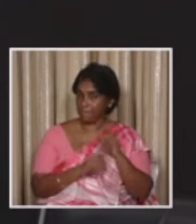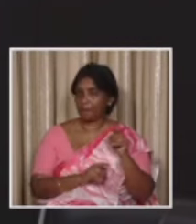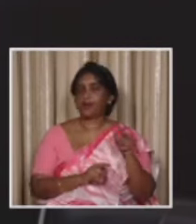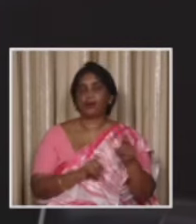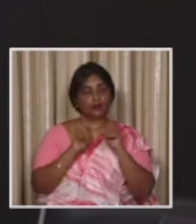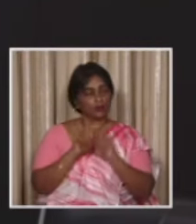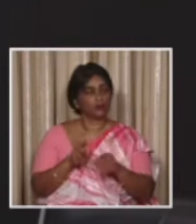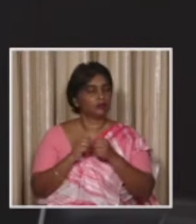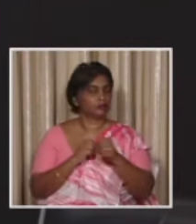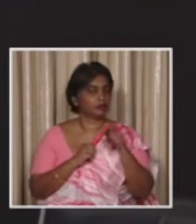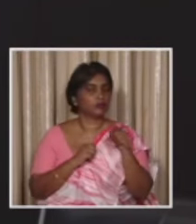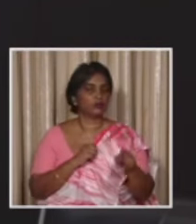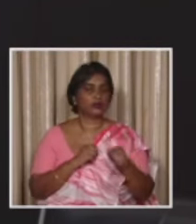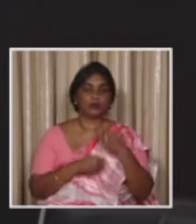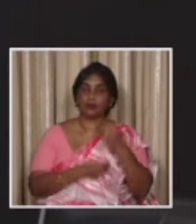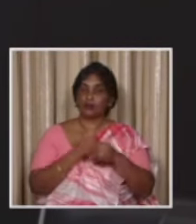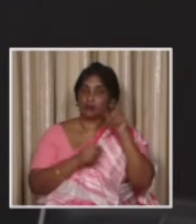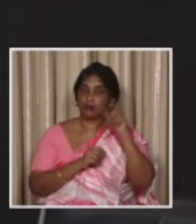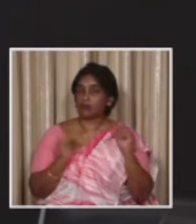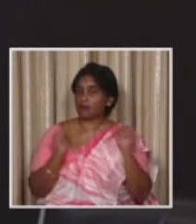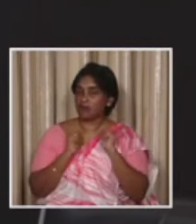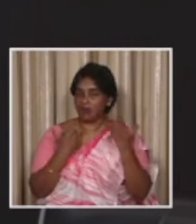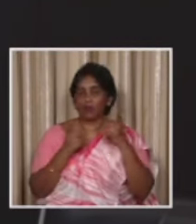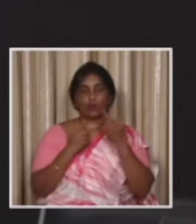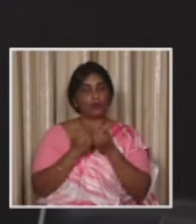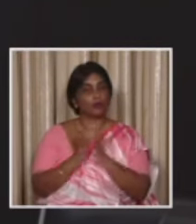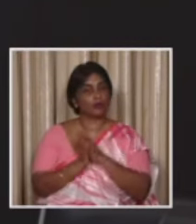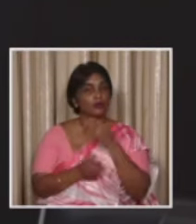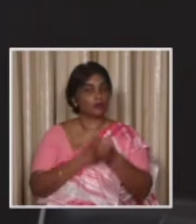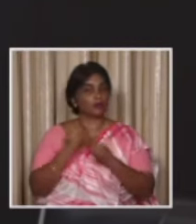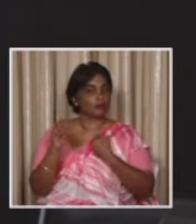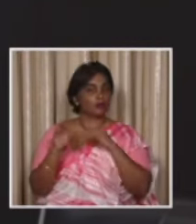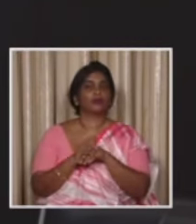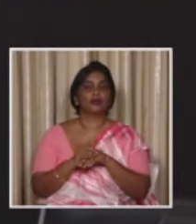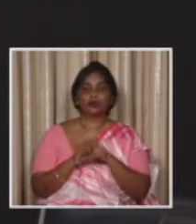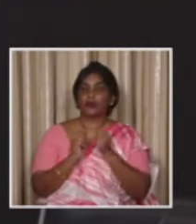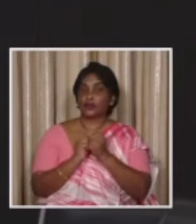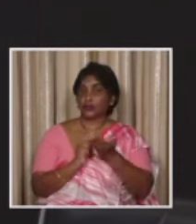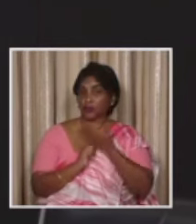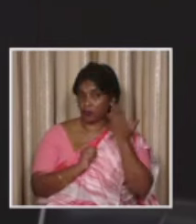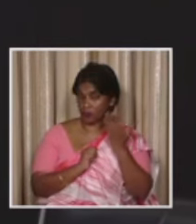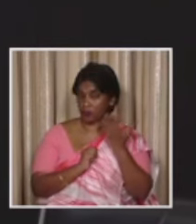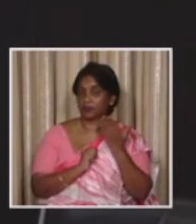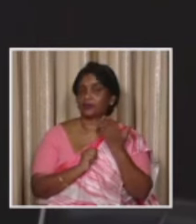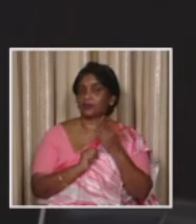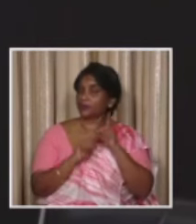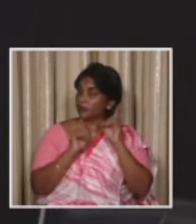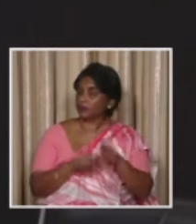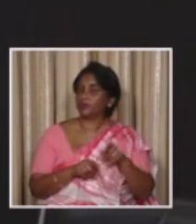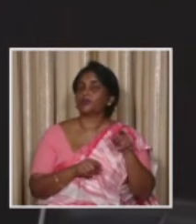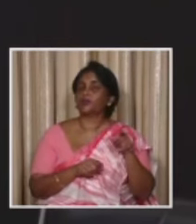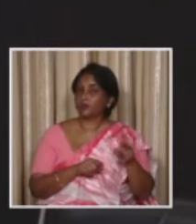එතකොට මේකෙදි ආයෝජකයෙකුට බය නැතුව තමන්ගේ ආයෝජනය කරන්න හැකියාව තියෙනවා. ඒ වගේම